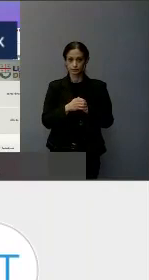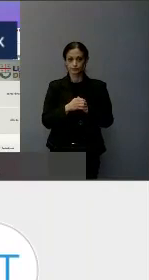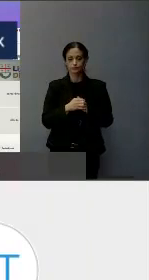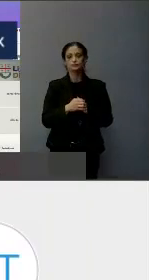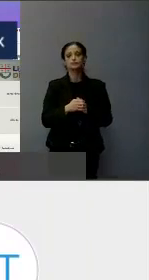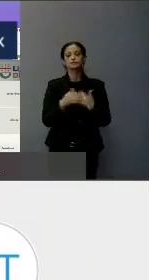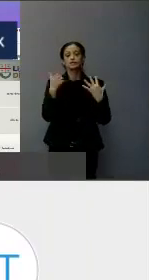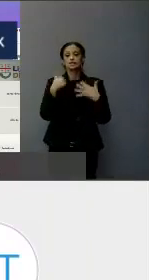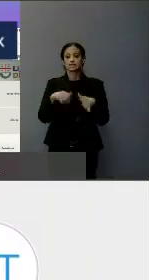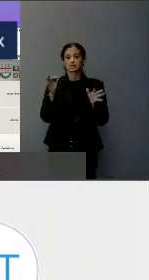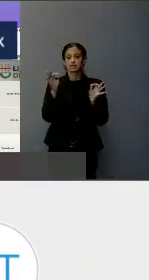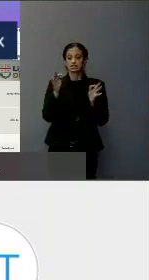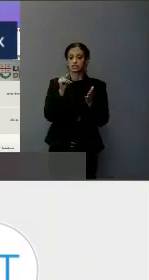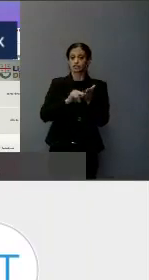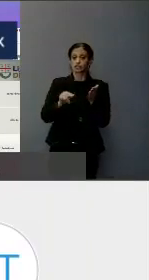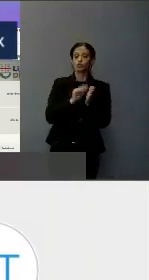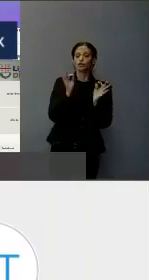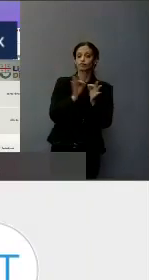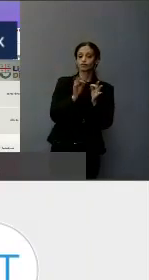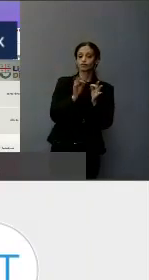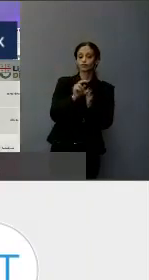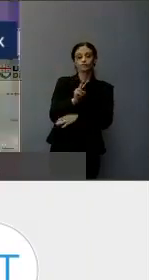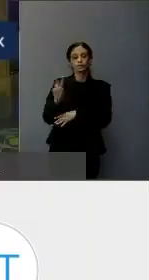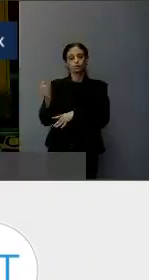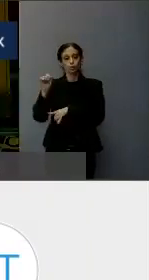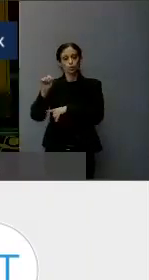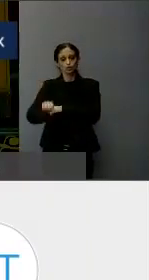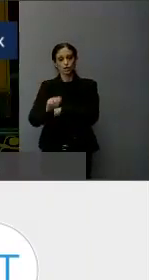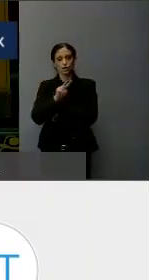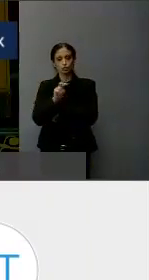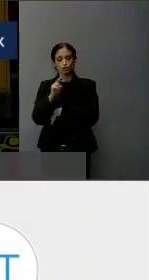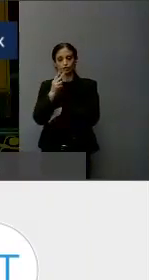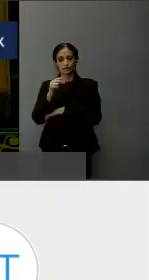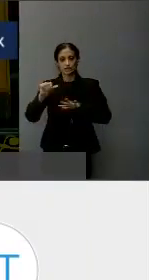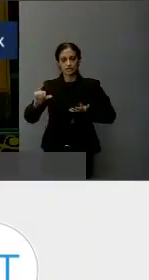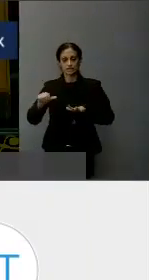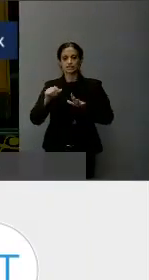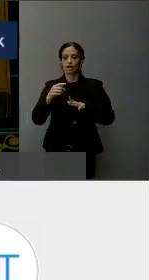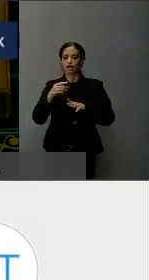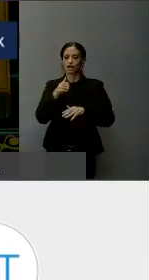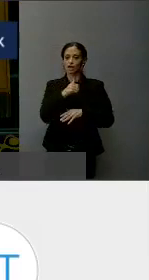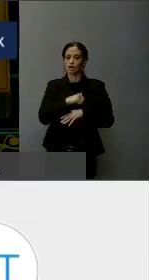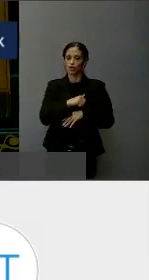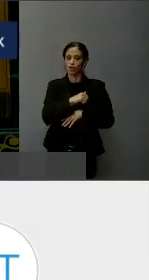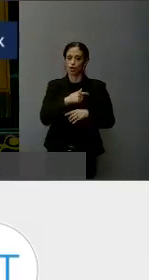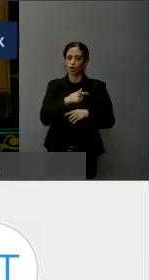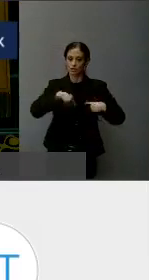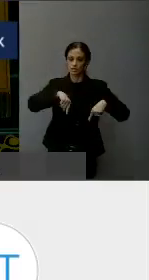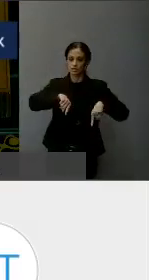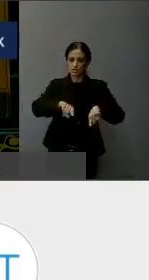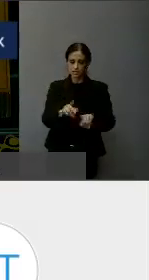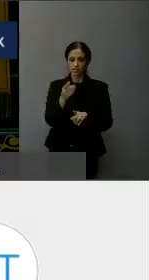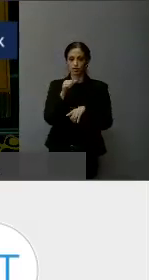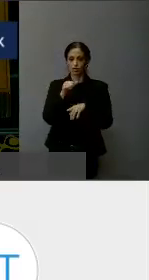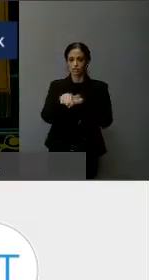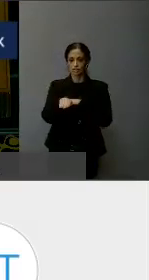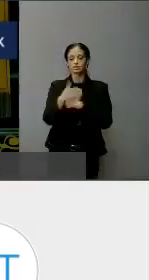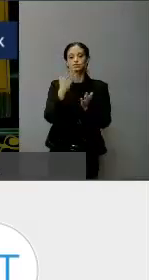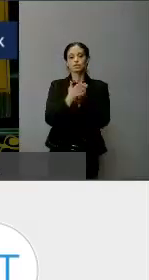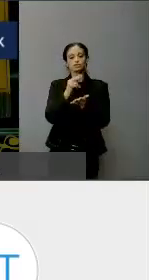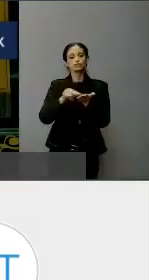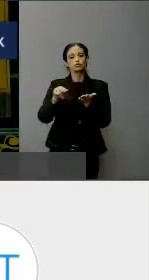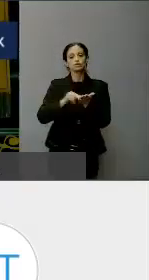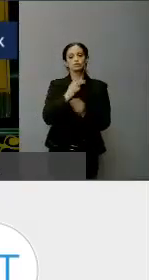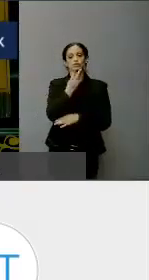16 voti veroli 22 contrari su 226 consiglio respinge in votazione va ora il